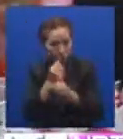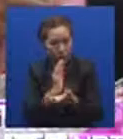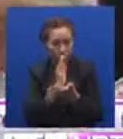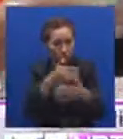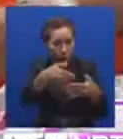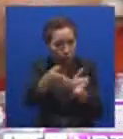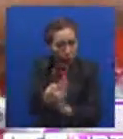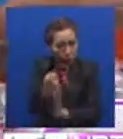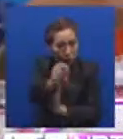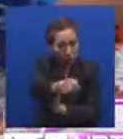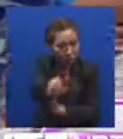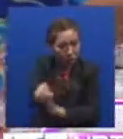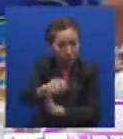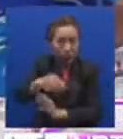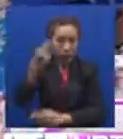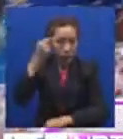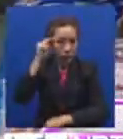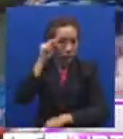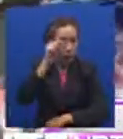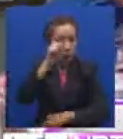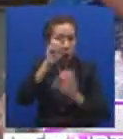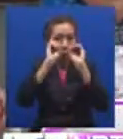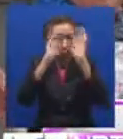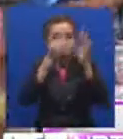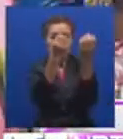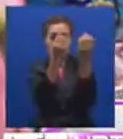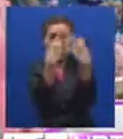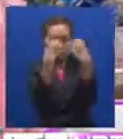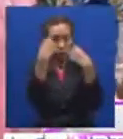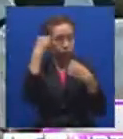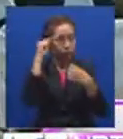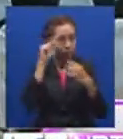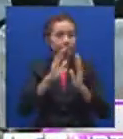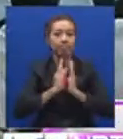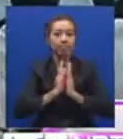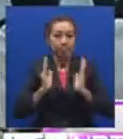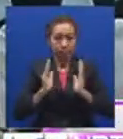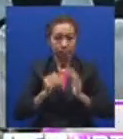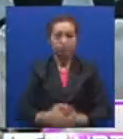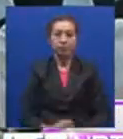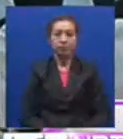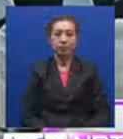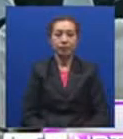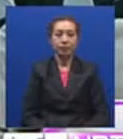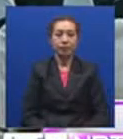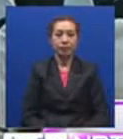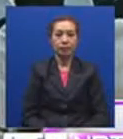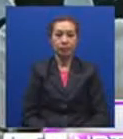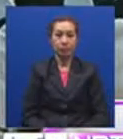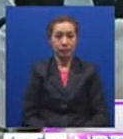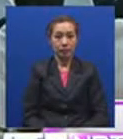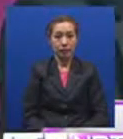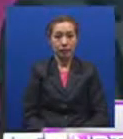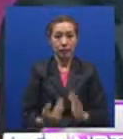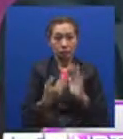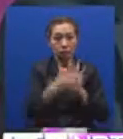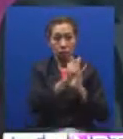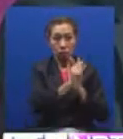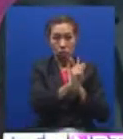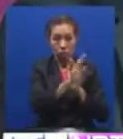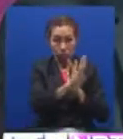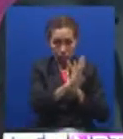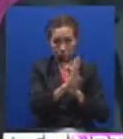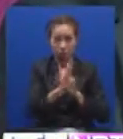คุณของบูรพาจารย์และครูผู้สอนที่ให้วิชาความรู้ส่วนที่จังหวัดอุบลราชธานี